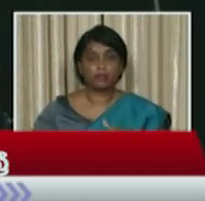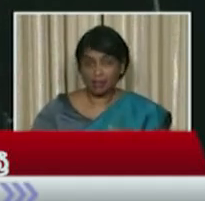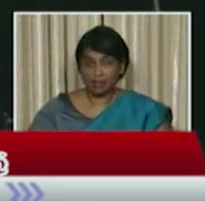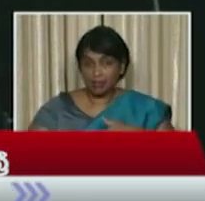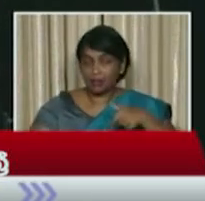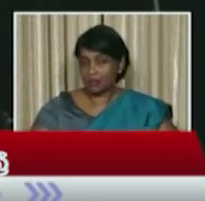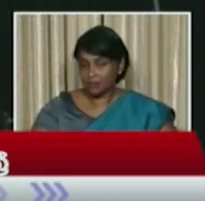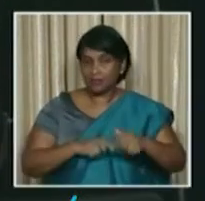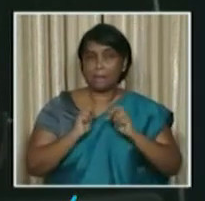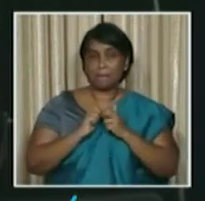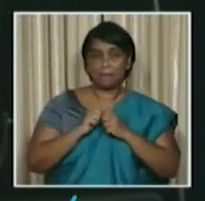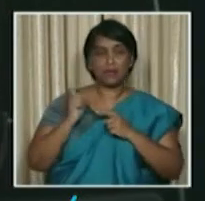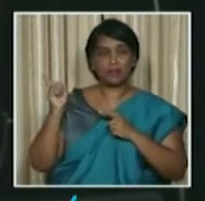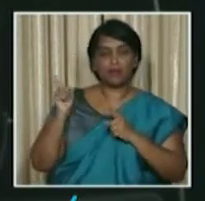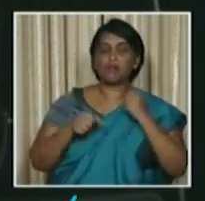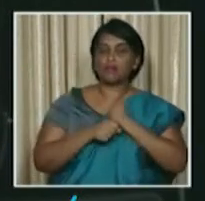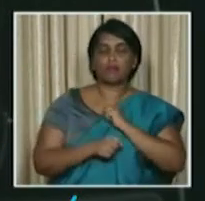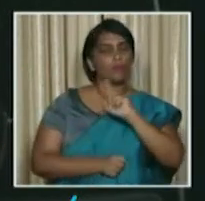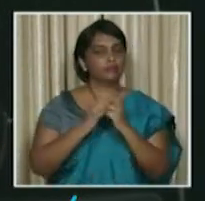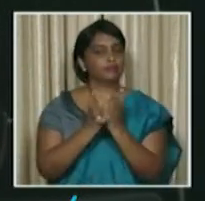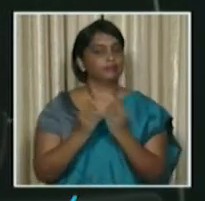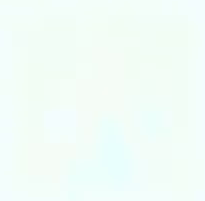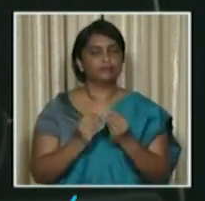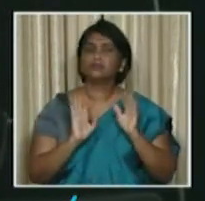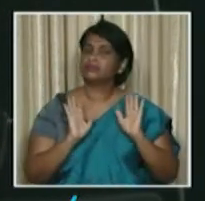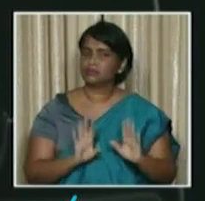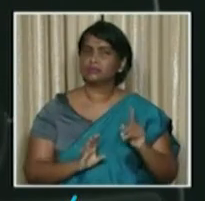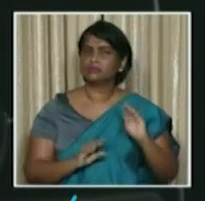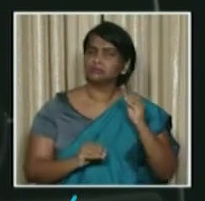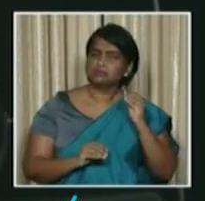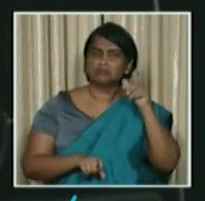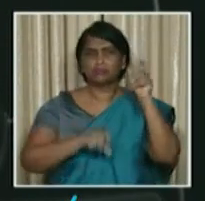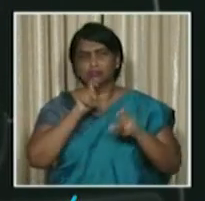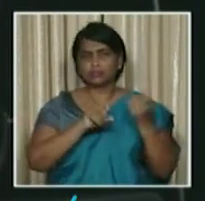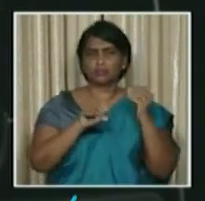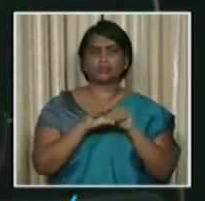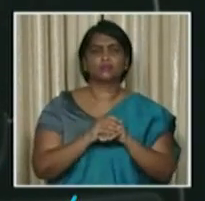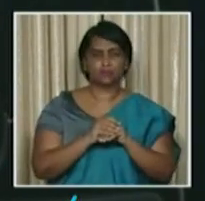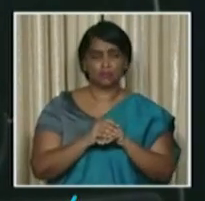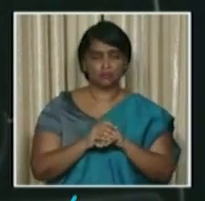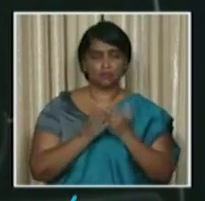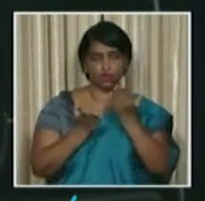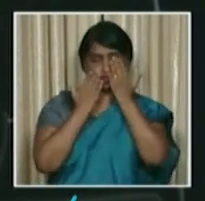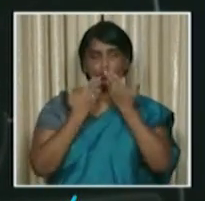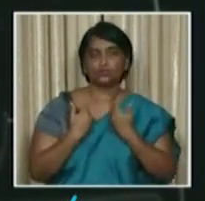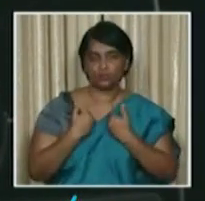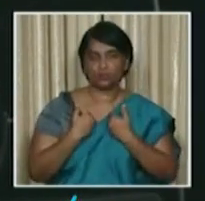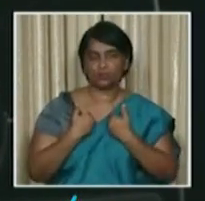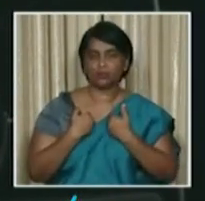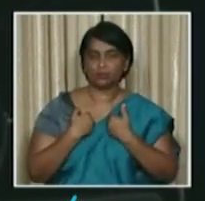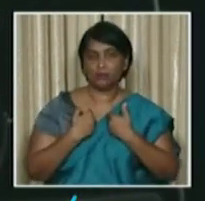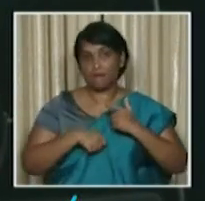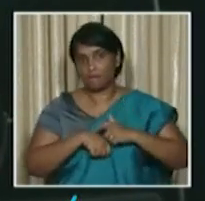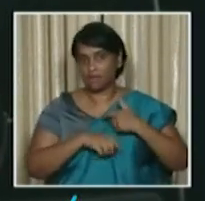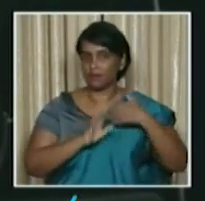me welawae dæwena prashne aanduwen ahala visandala denna rate janathawa. Haba eka yam yam niladarin mediyattala eka mata saakith thiyena oppu wenawa e kaale yapoma me yalat